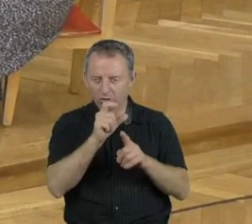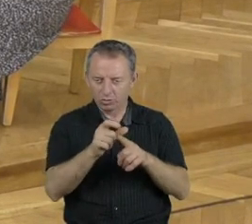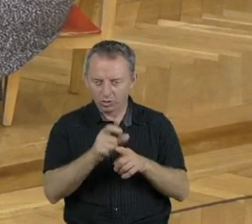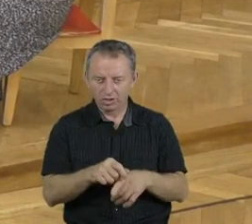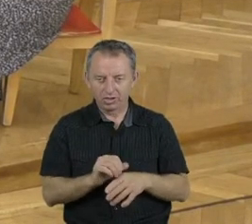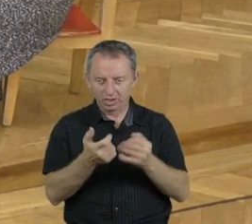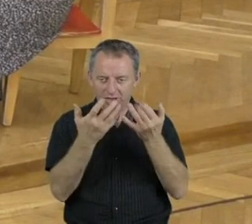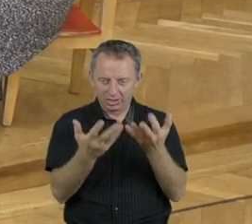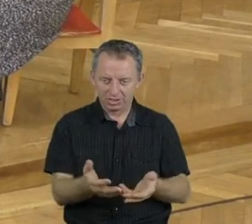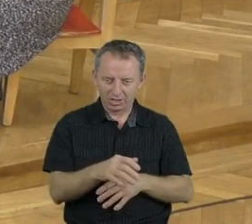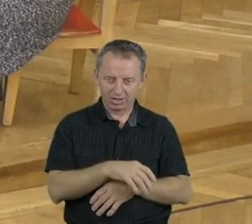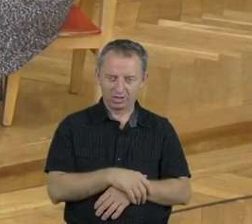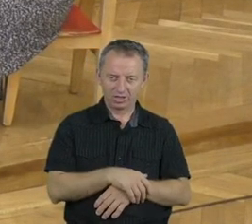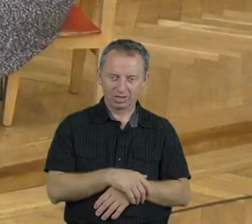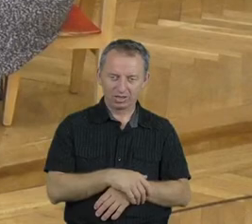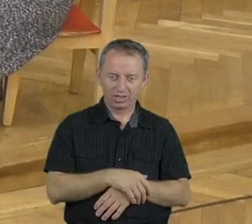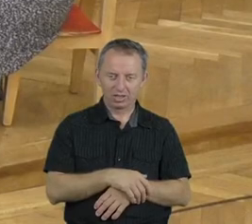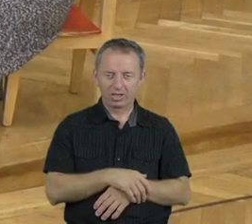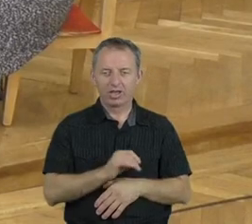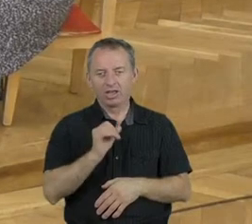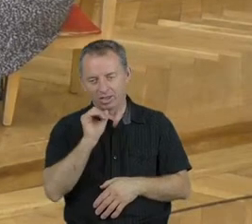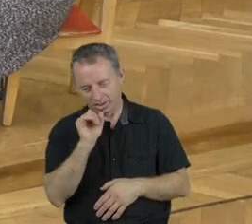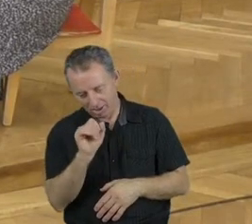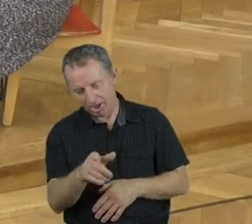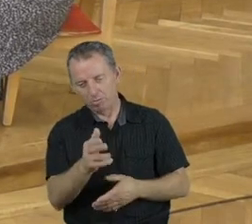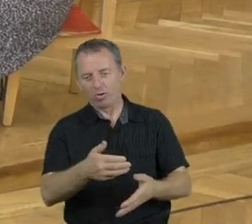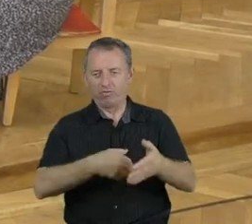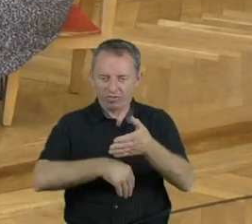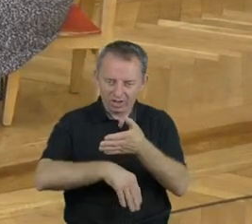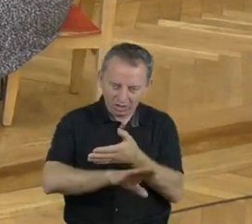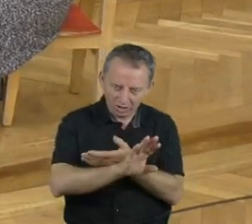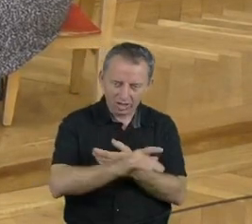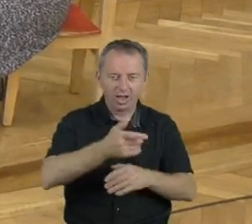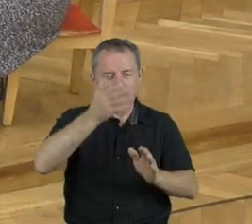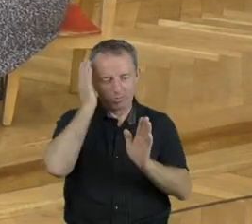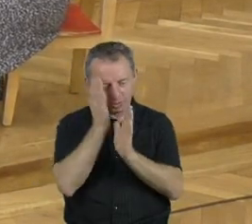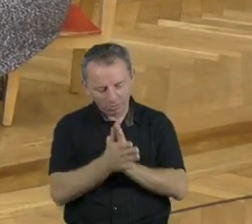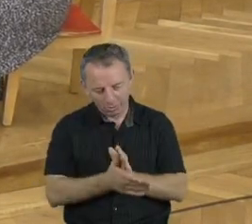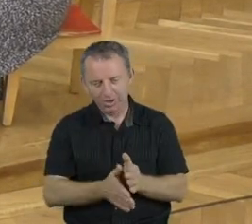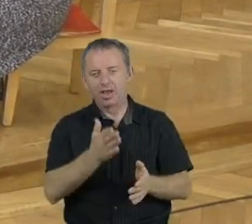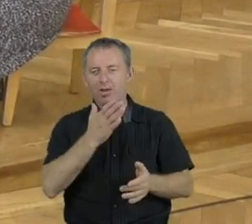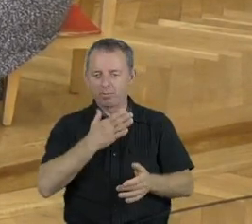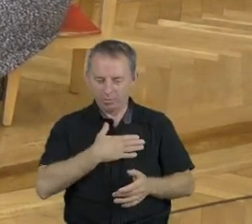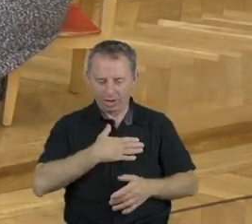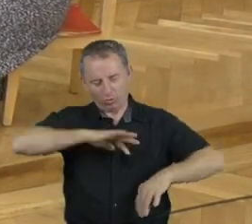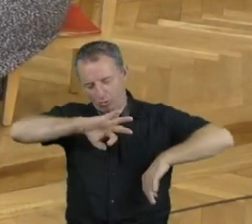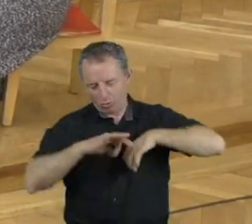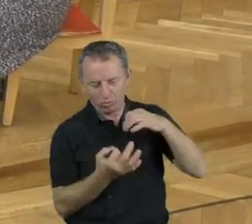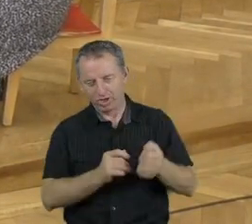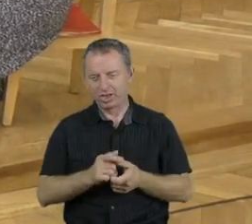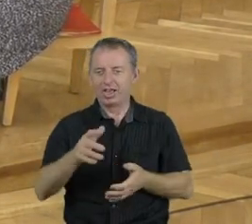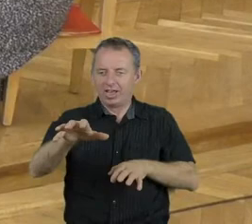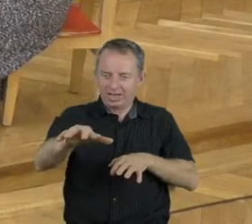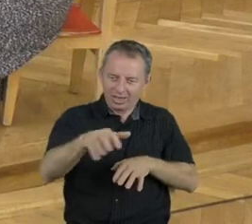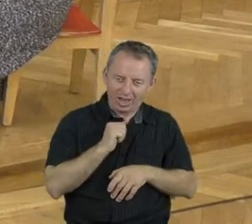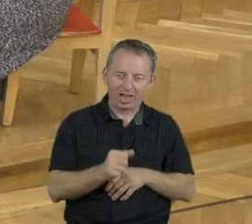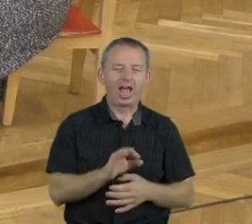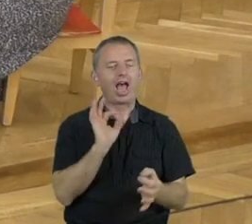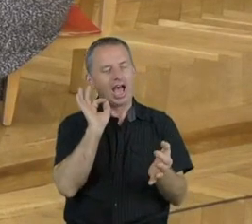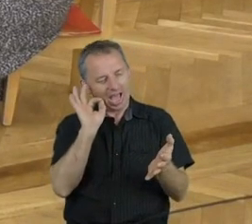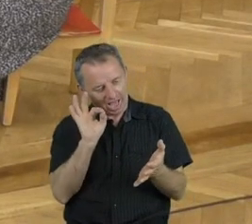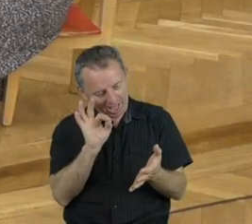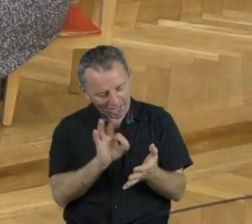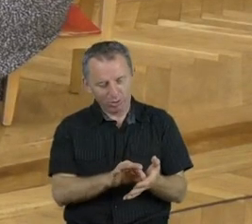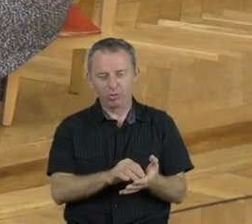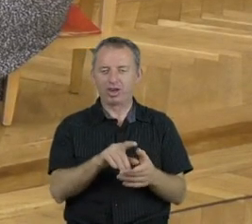chciał to robić, ale tak mu wychodziło. Po prostu miał taką umiejętność, że dobierał takie akurat słowa,